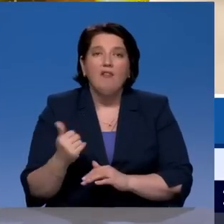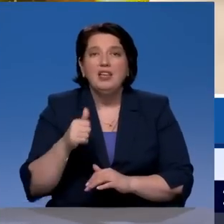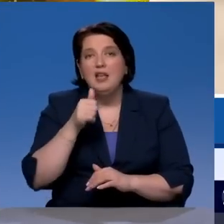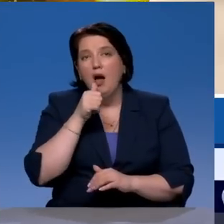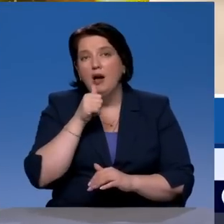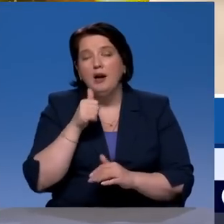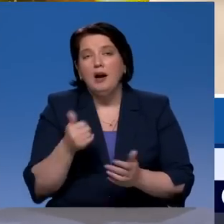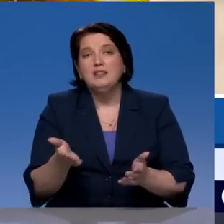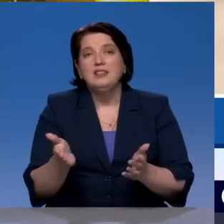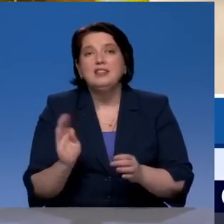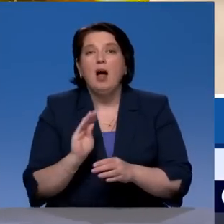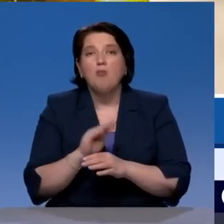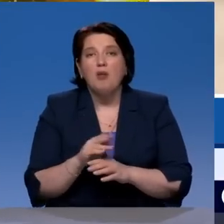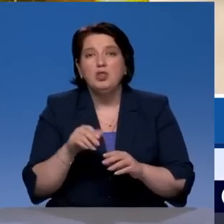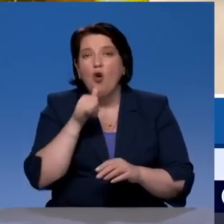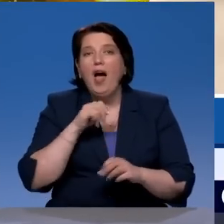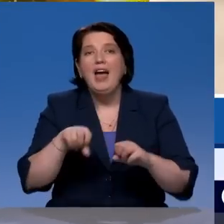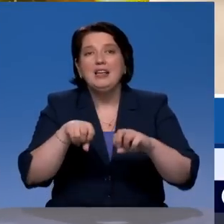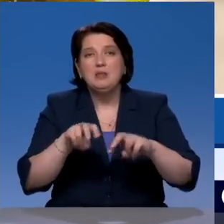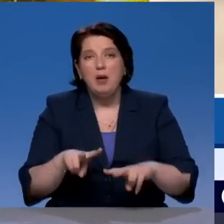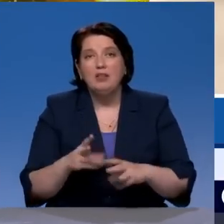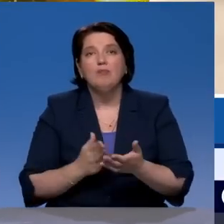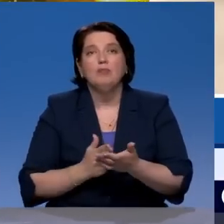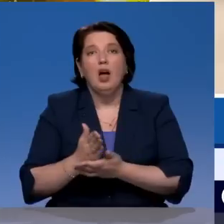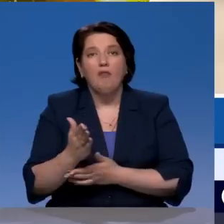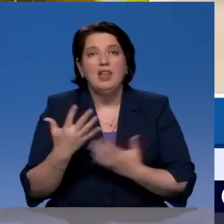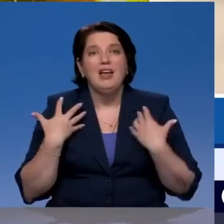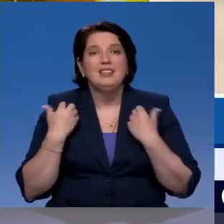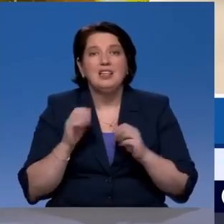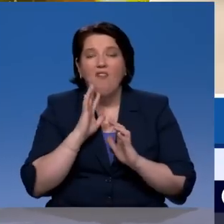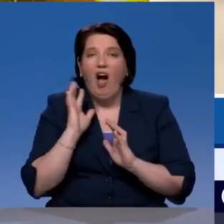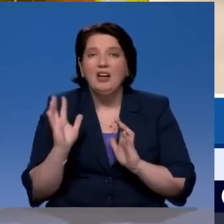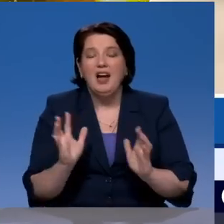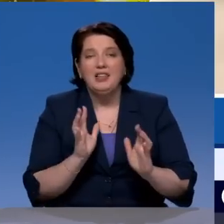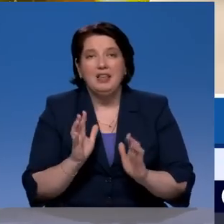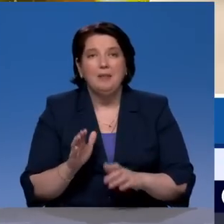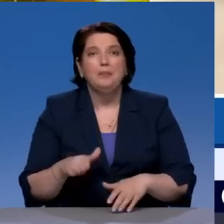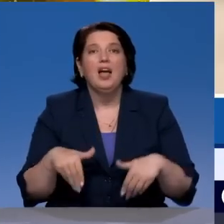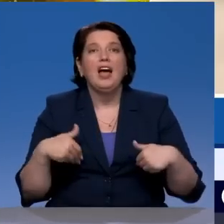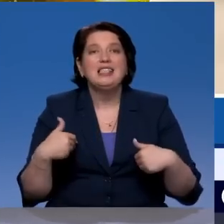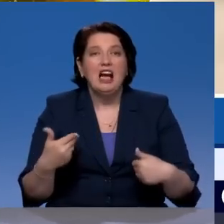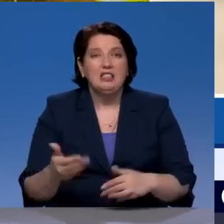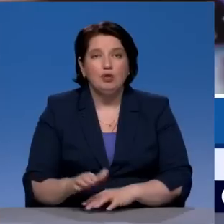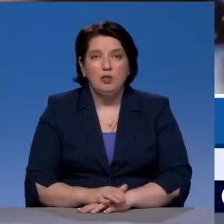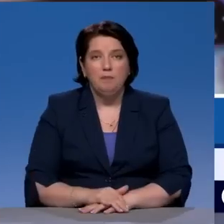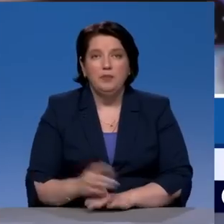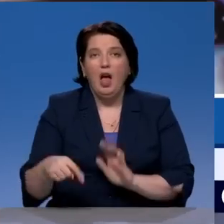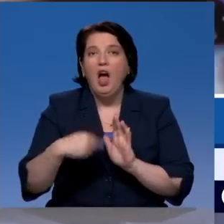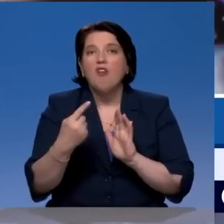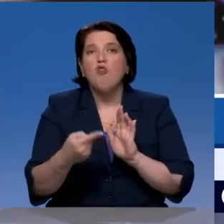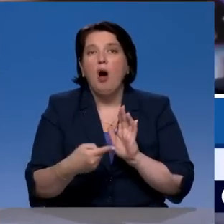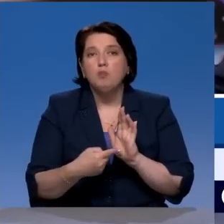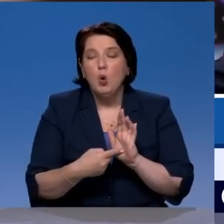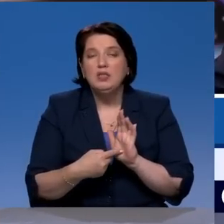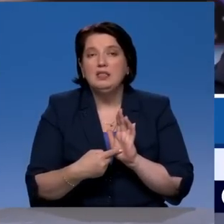Прохоренко. Это эксперт в сфере общественного здравоохранения. Здравствуйте, Николай Федорович. Здрасте. Вопрос первый, я думаю,